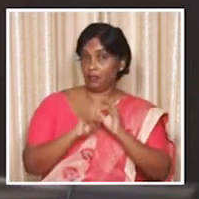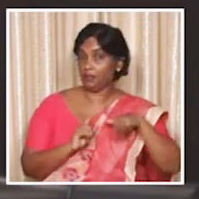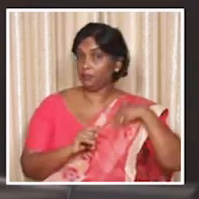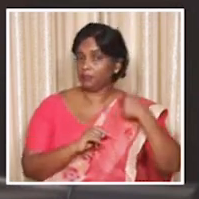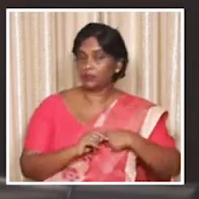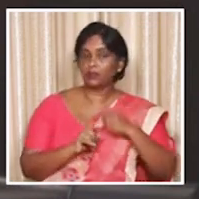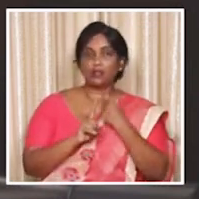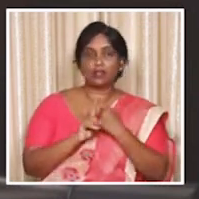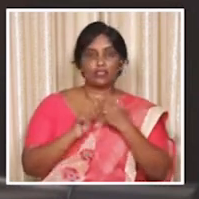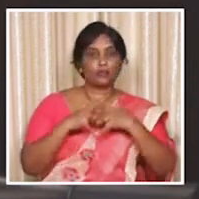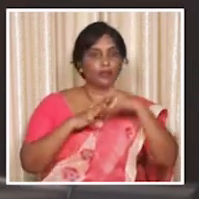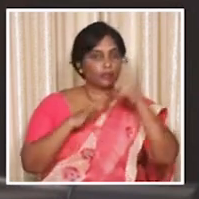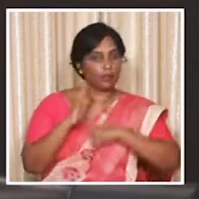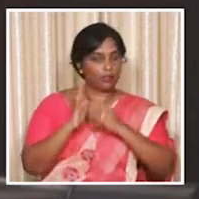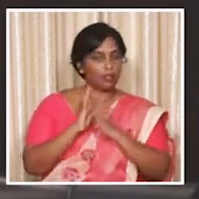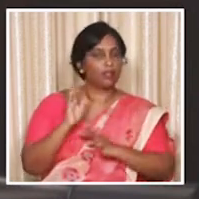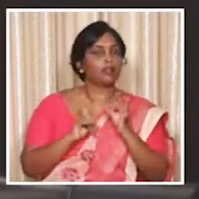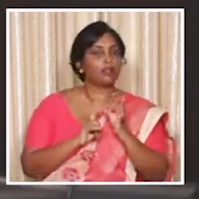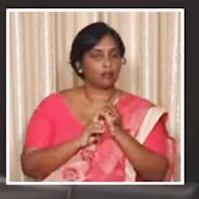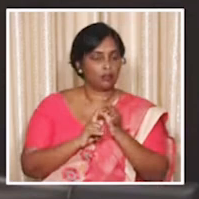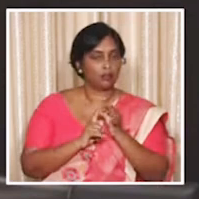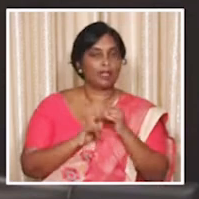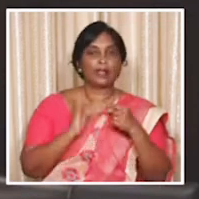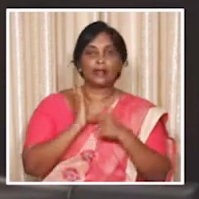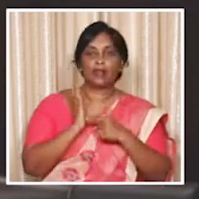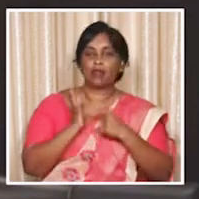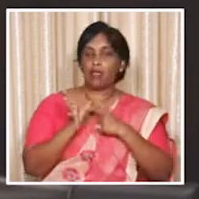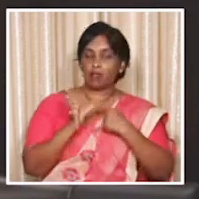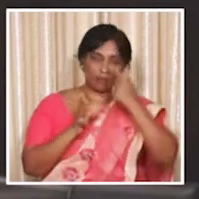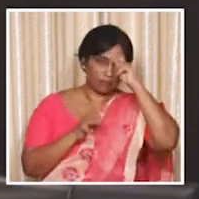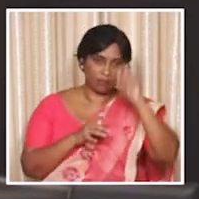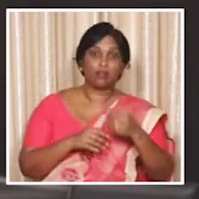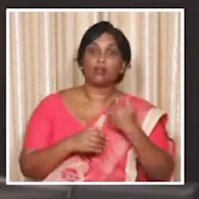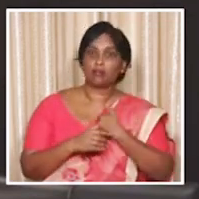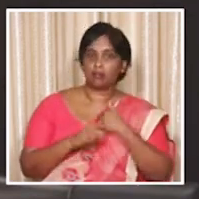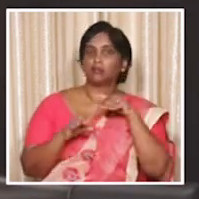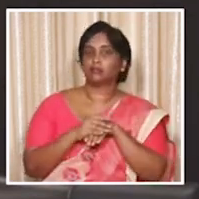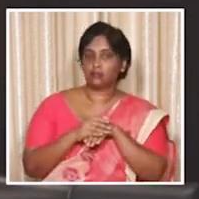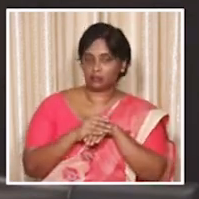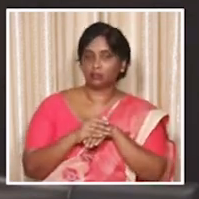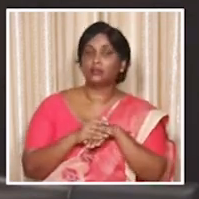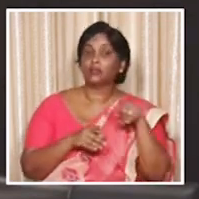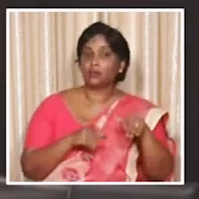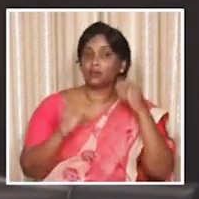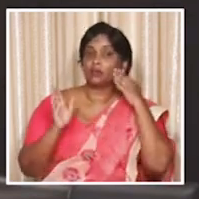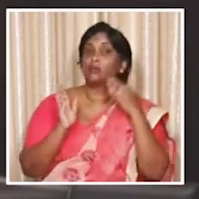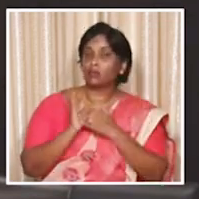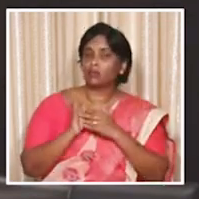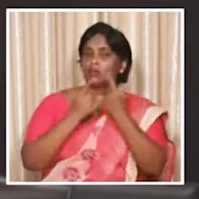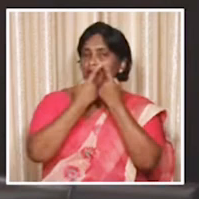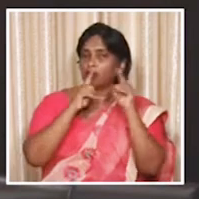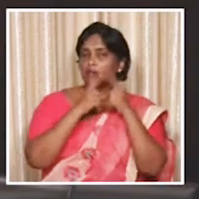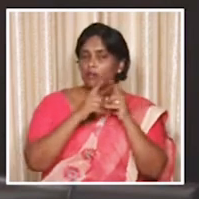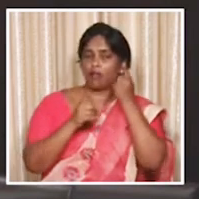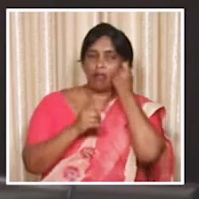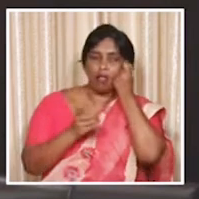ප්‍රධානත්වයෙන් කාංචන විජේසේකර මන්ත්‍රී අමතිතුමා ඒ වගේම ටිරන් අලස අමාත්‍යවරයා සහ මම නියෝජනය කරමින් මේ සම්බන්ධයෙන් විවිධ